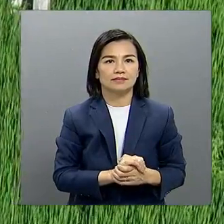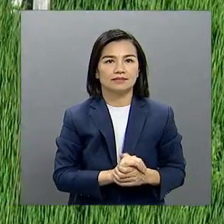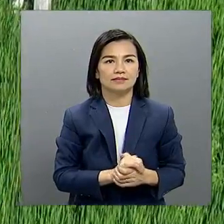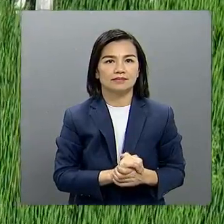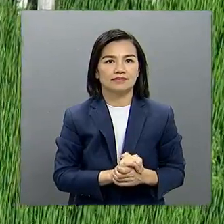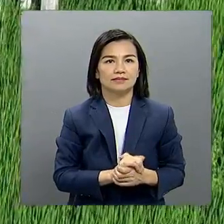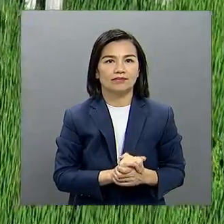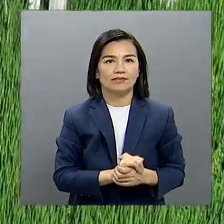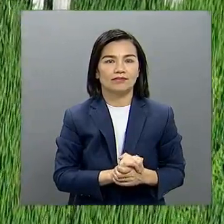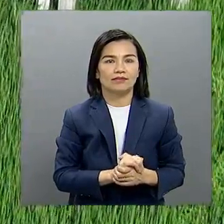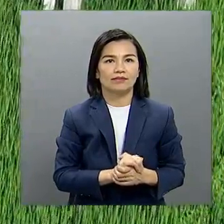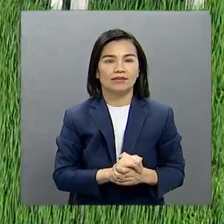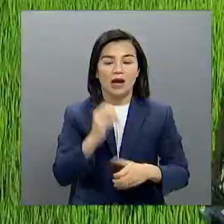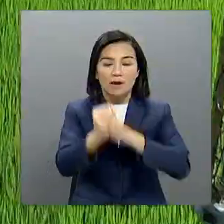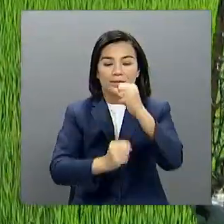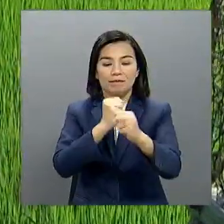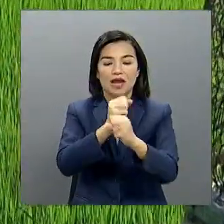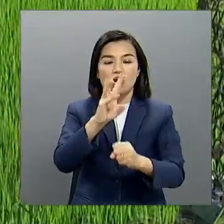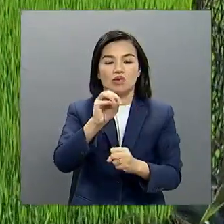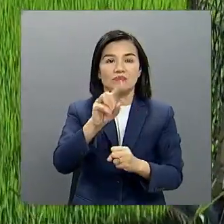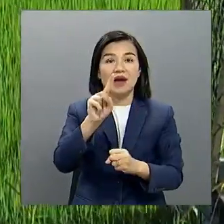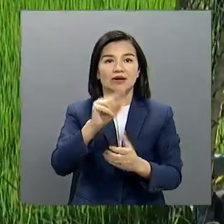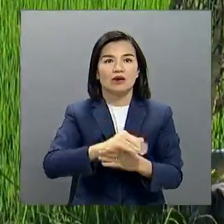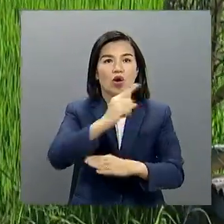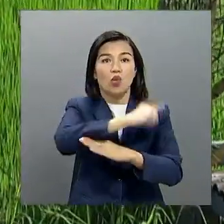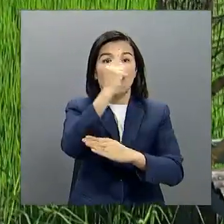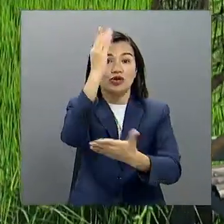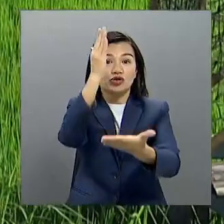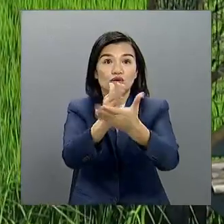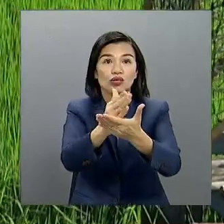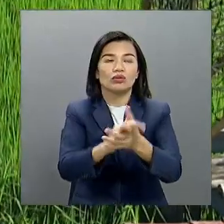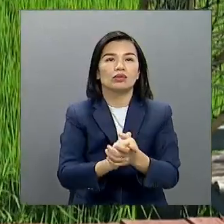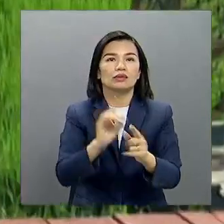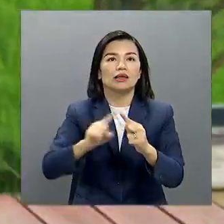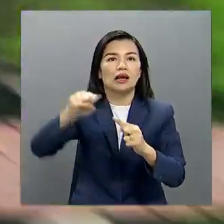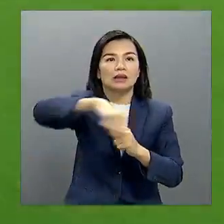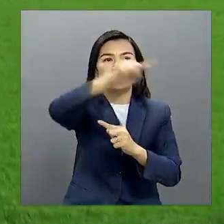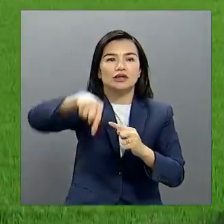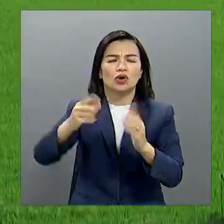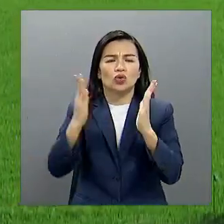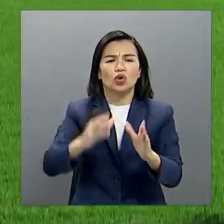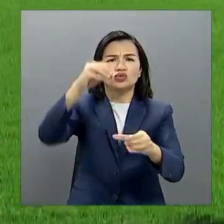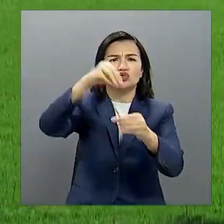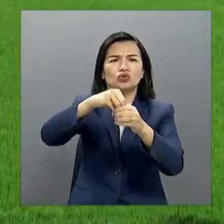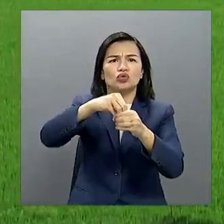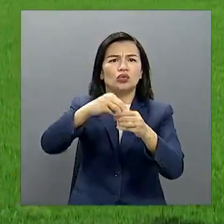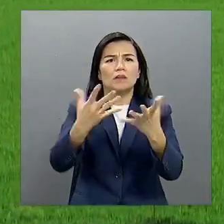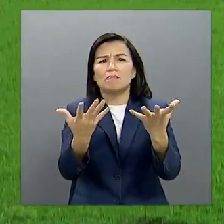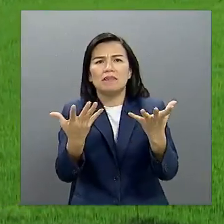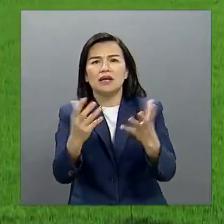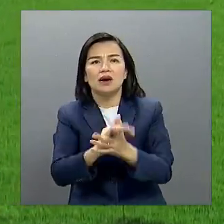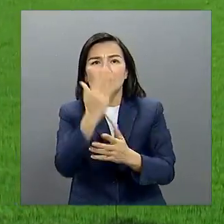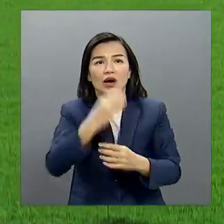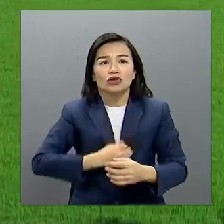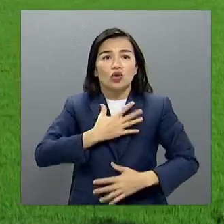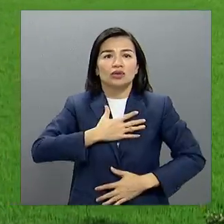ปลายปี61ซึ่งปีใหม่หยุด4วันรวดเลยแผ่นดินทุ่งนามอญไม่มีที่อยู่เลยน้ำตาไหลนะลูกตกใจว่าคนเขามาดู